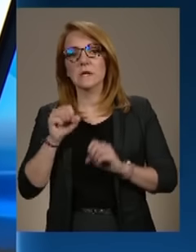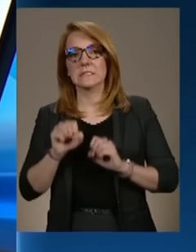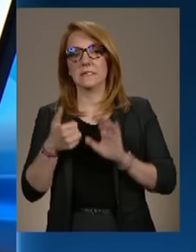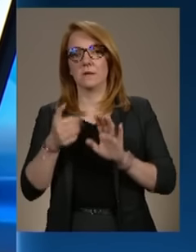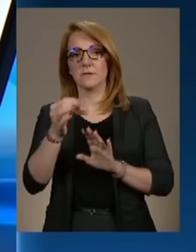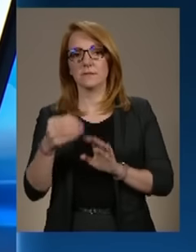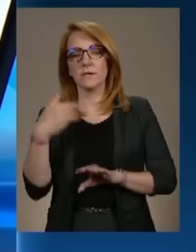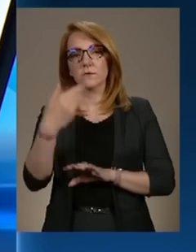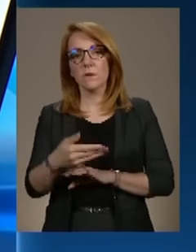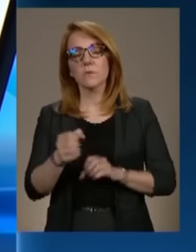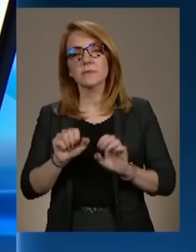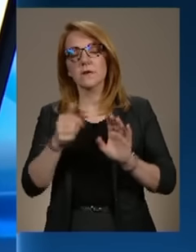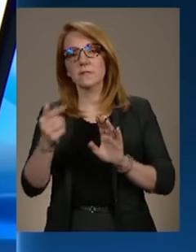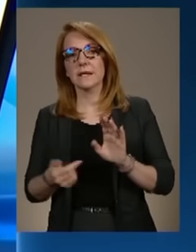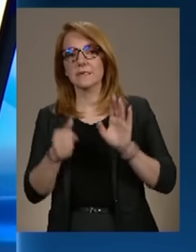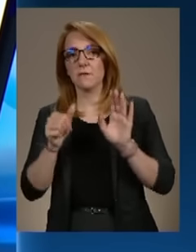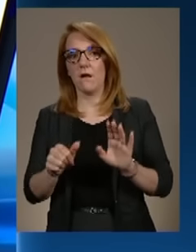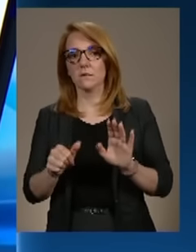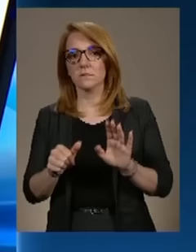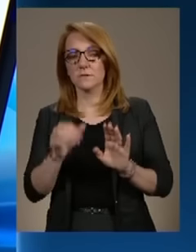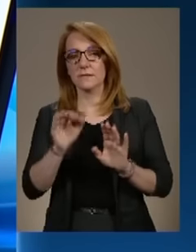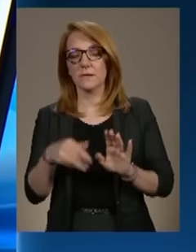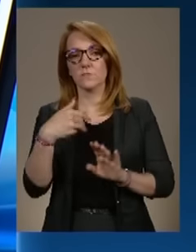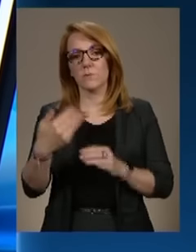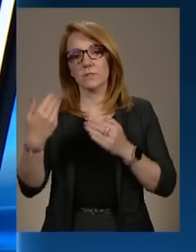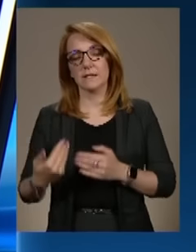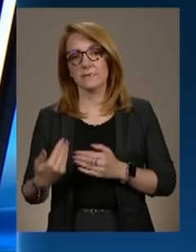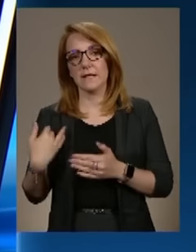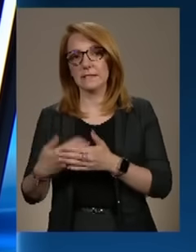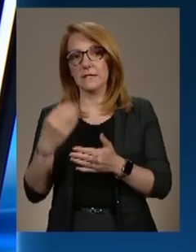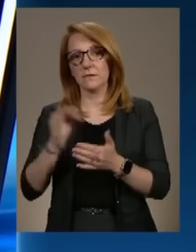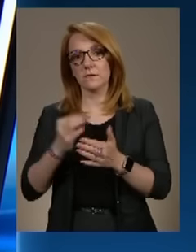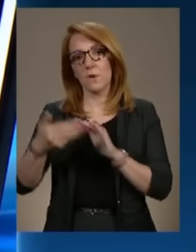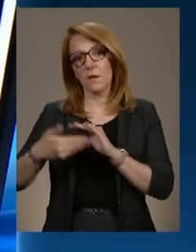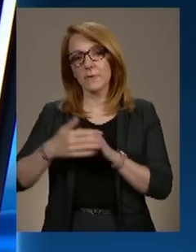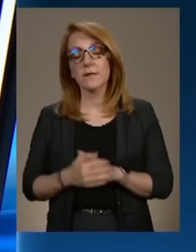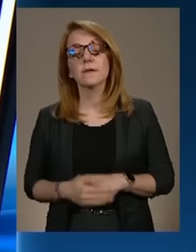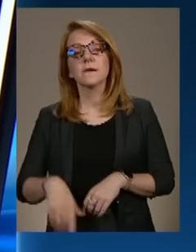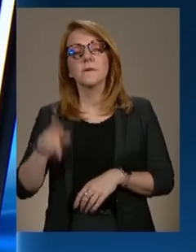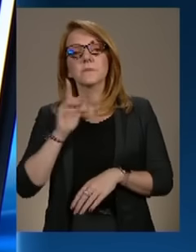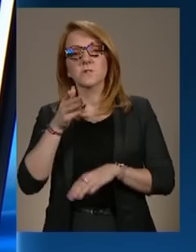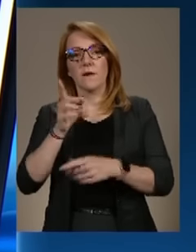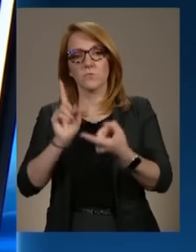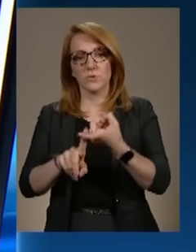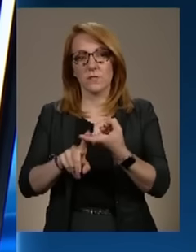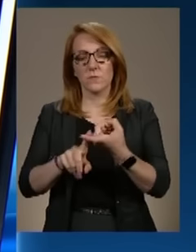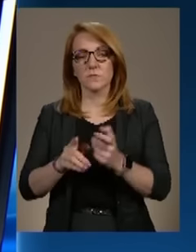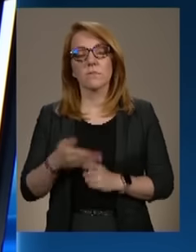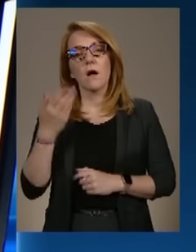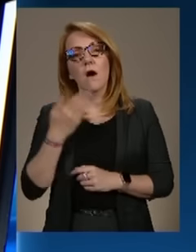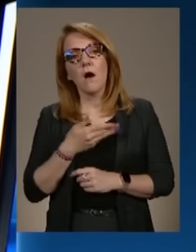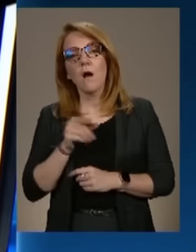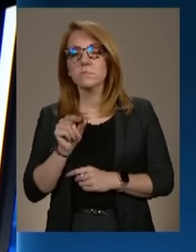kapott 16, hatot az eddigi adatok alapján a istvánhoz csatlakozva ha itt egy kicsit